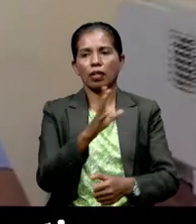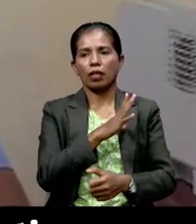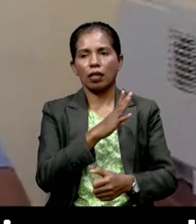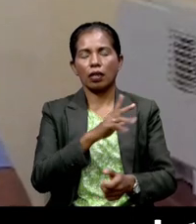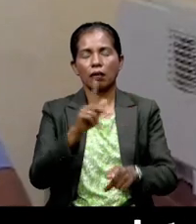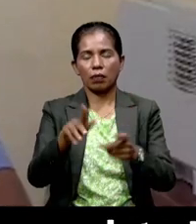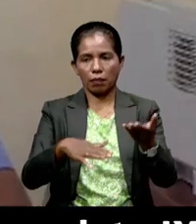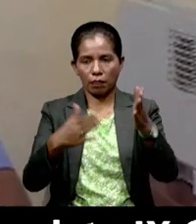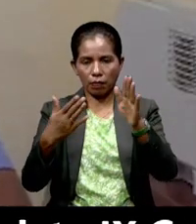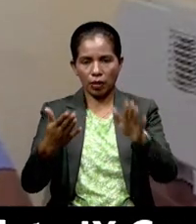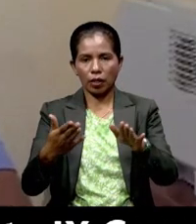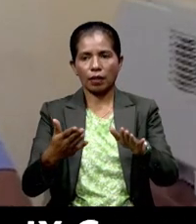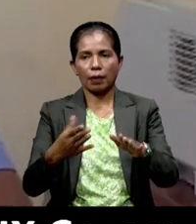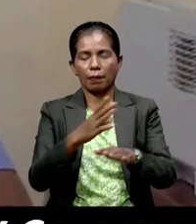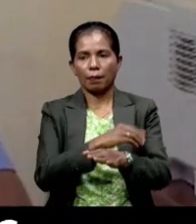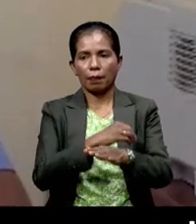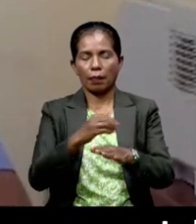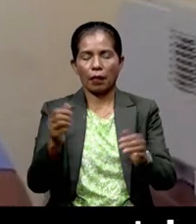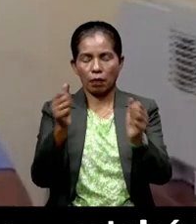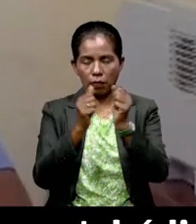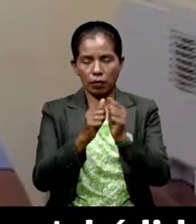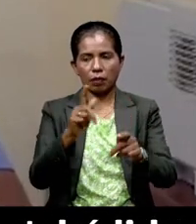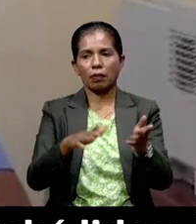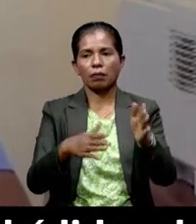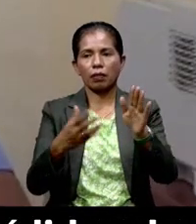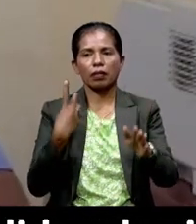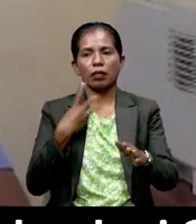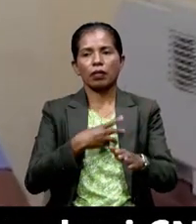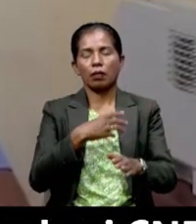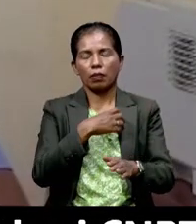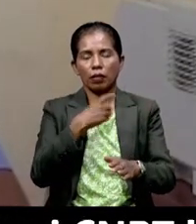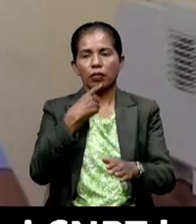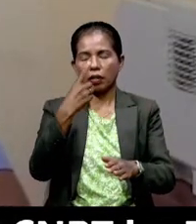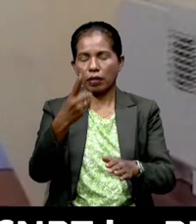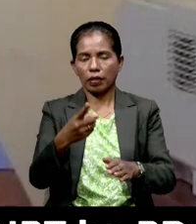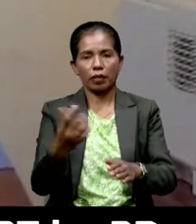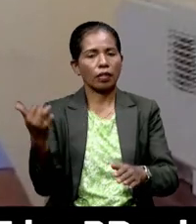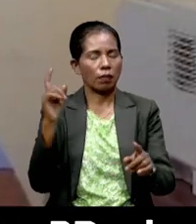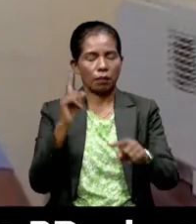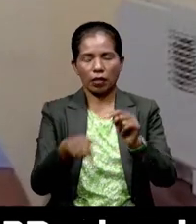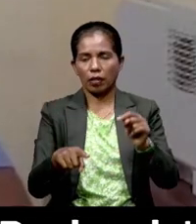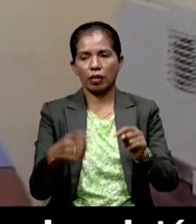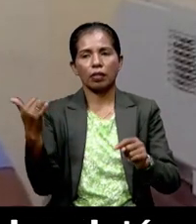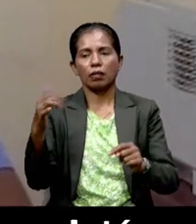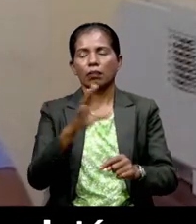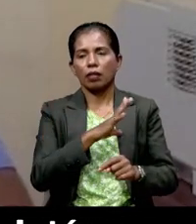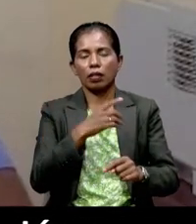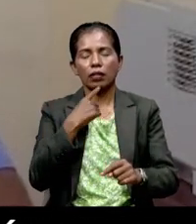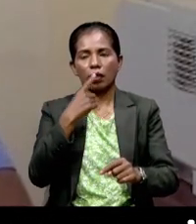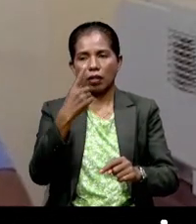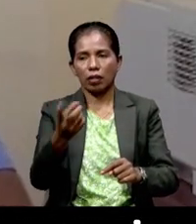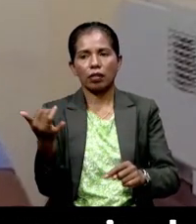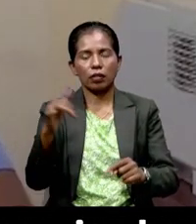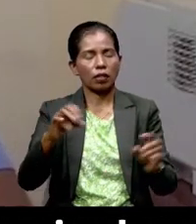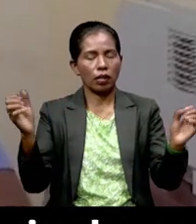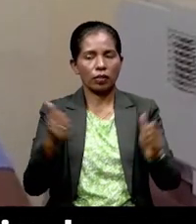mate isin ka akumpanya mate isin ita pentel sela turiza. Nomo sir nebe hein o hira ita fo aviju se sir